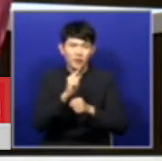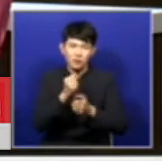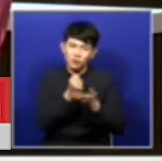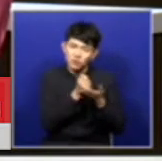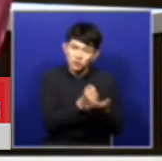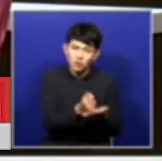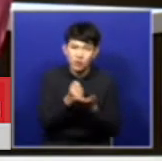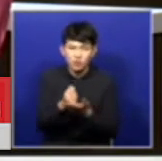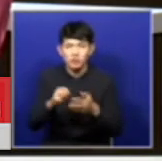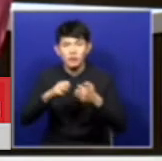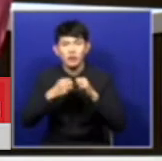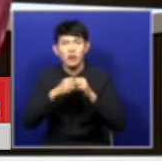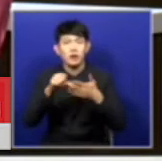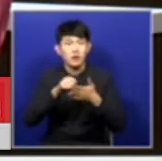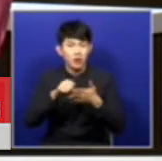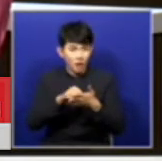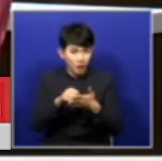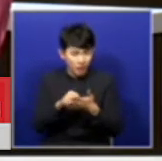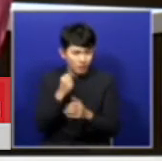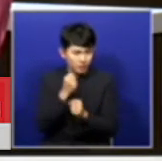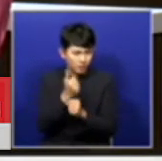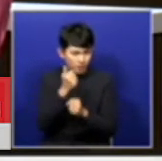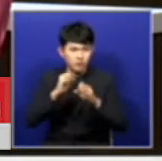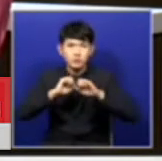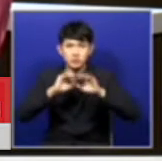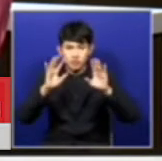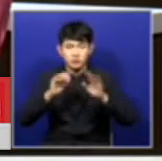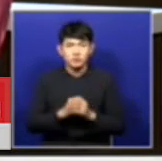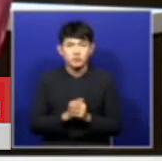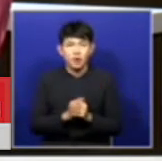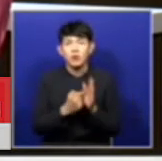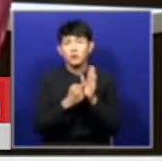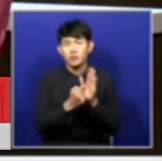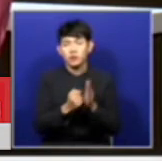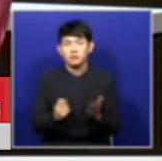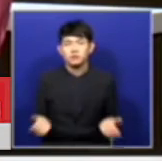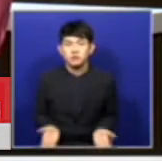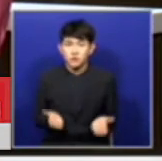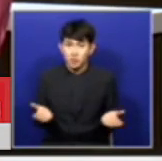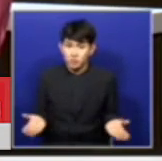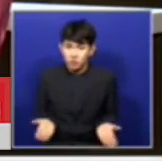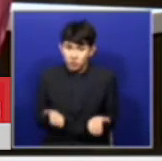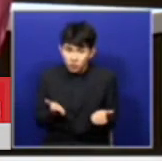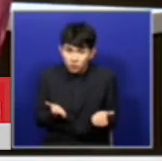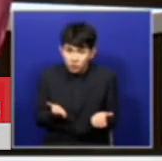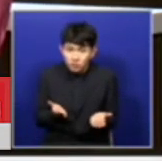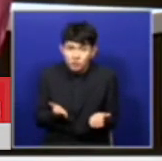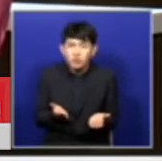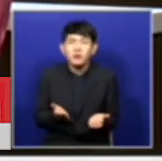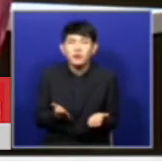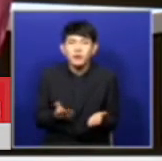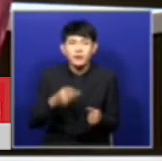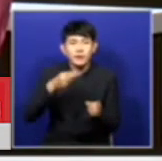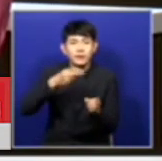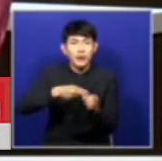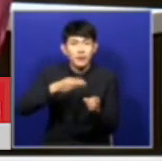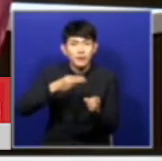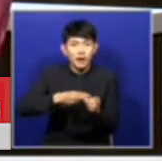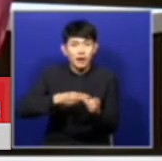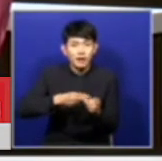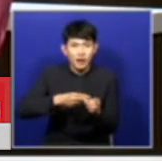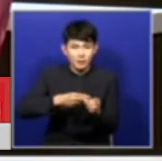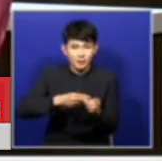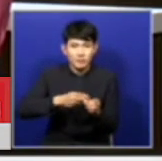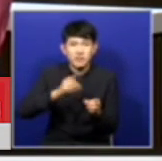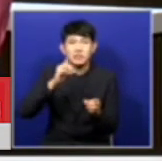ยให้การแก้ไขปัญหาอย่างเป็นรูปธรรมเนี่ยมันเกิดขึ้นเช่นการสนับสนุนให้ใช้น้ำมันไบโอดีเซลน